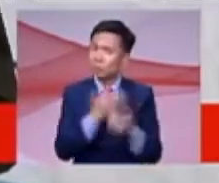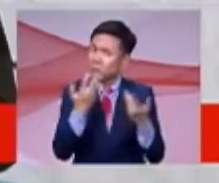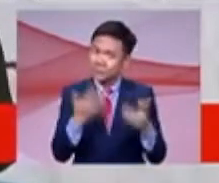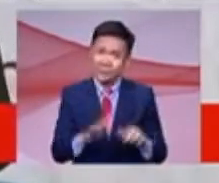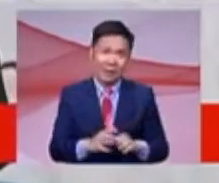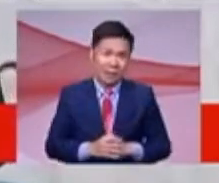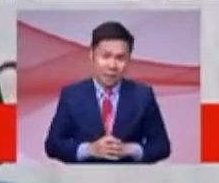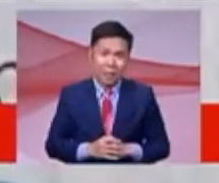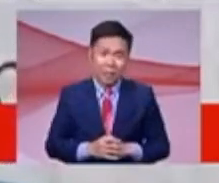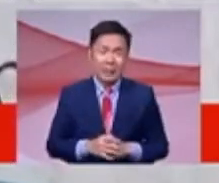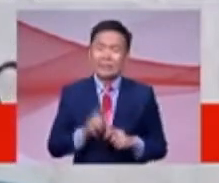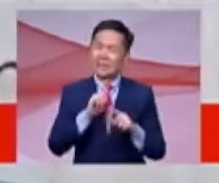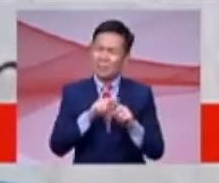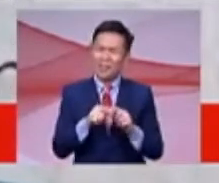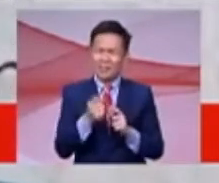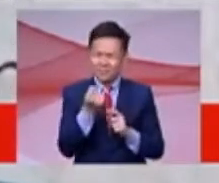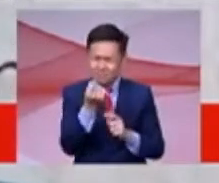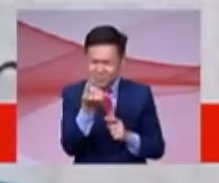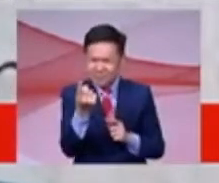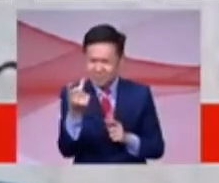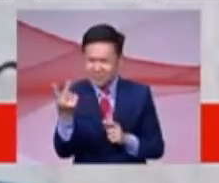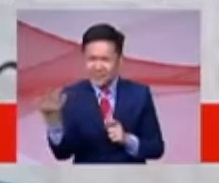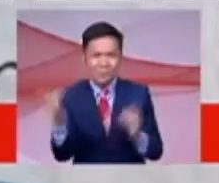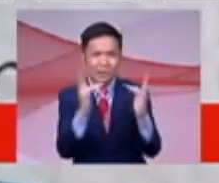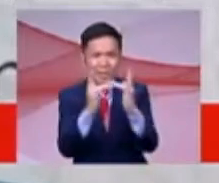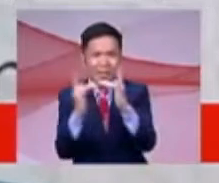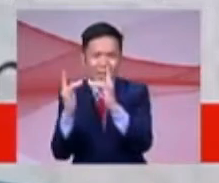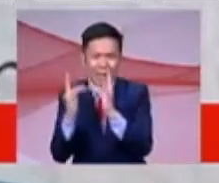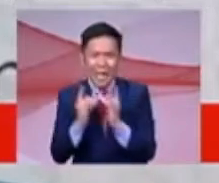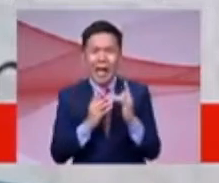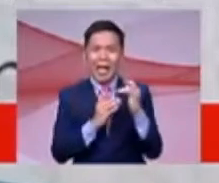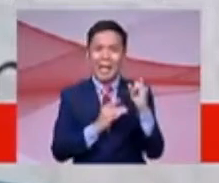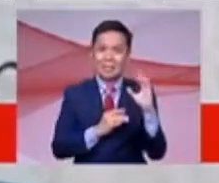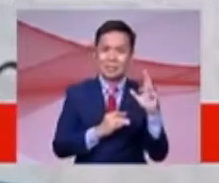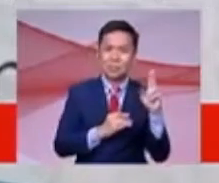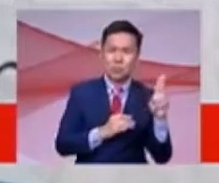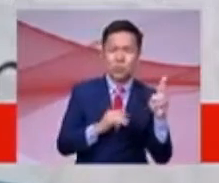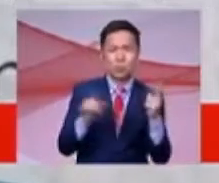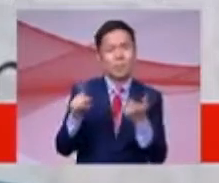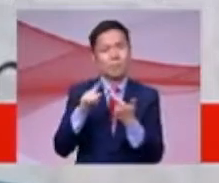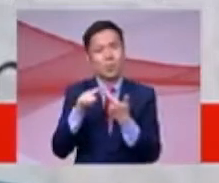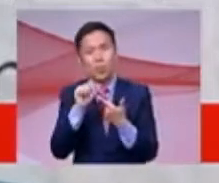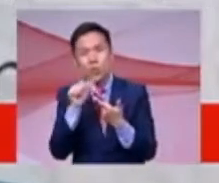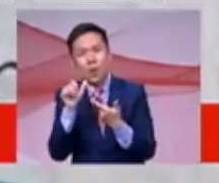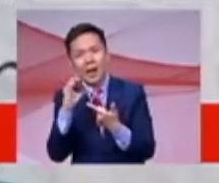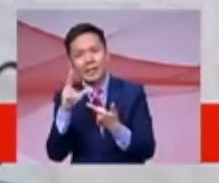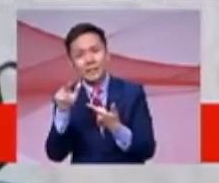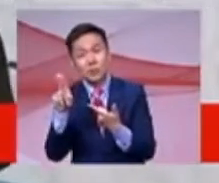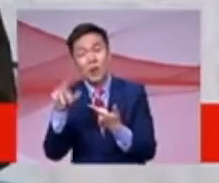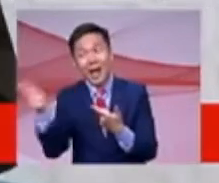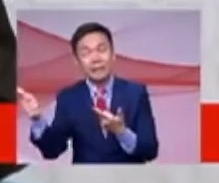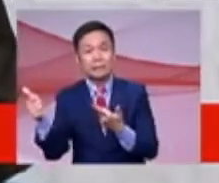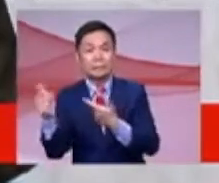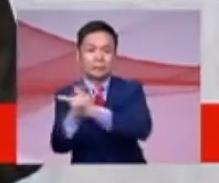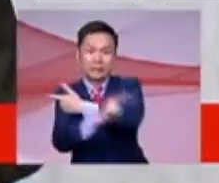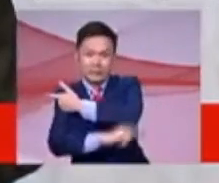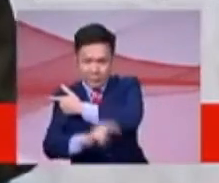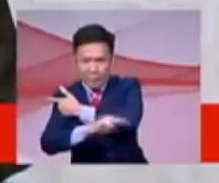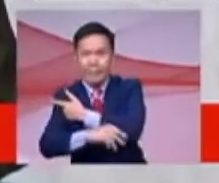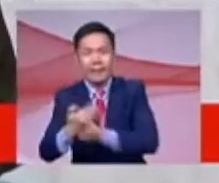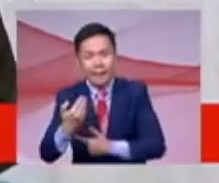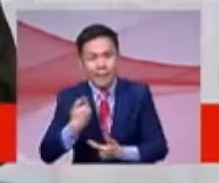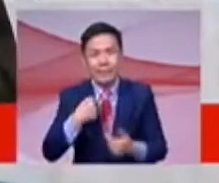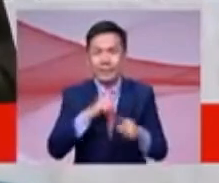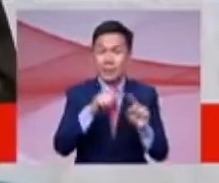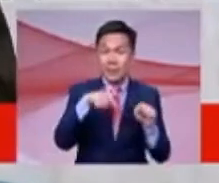masih ada ruang katil ICU dan juga katil bukan ICU di negeri-negeri lain. Next slide.